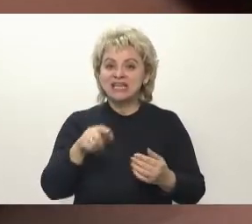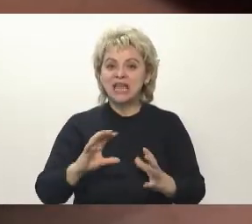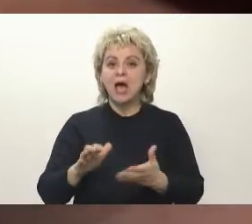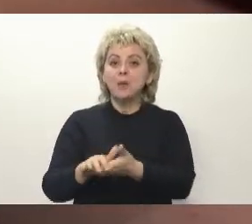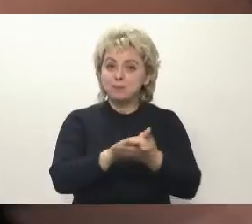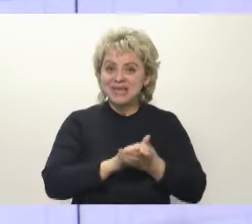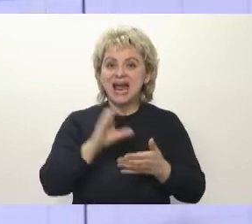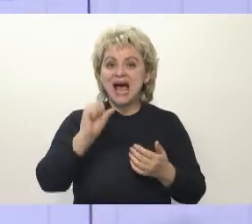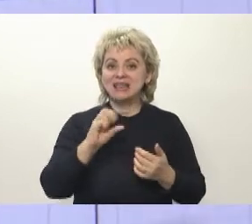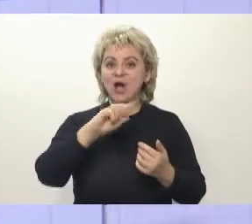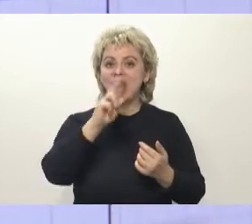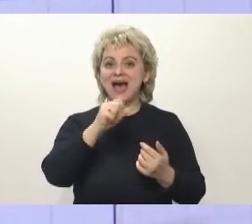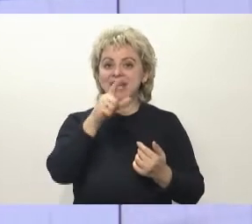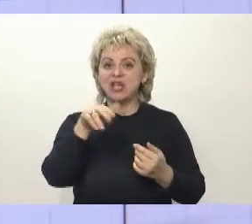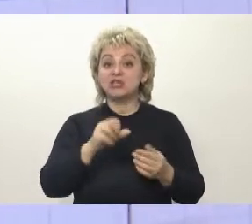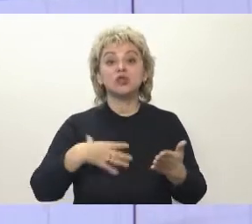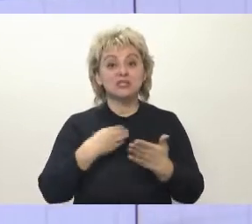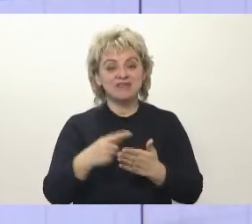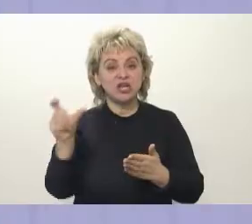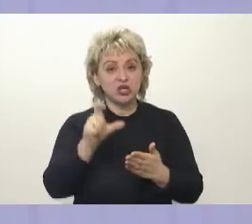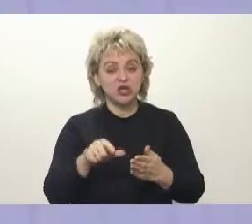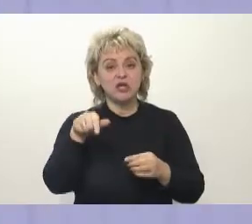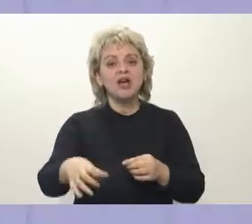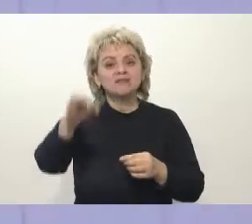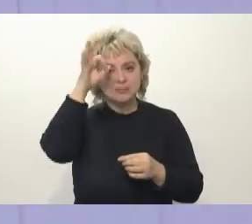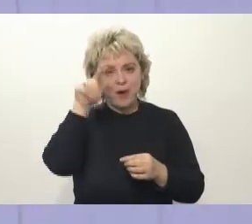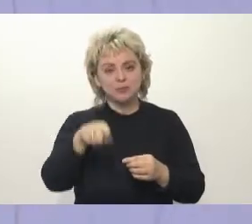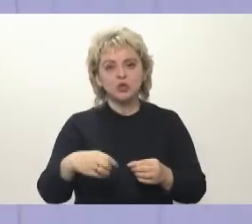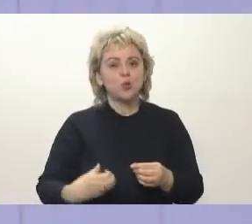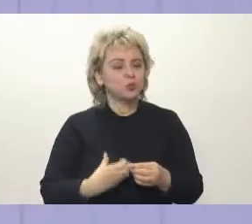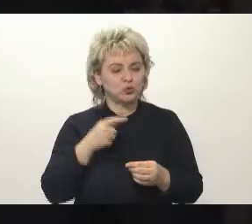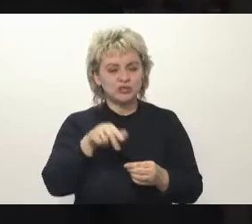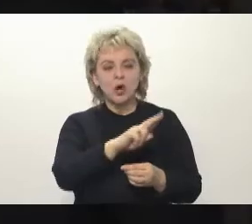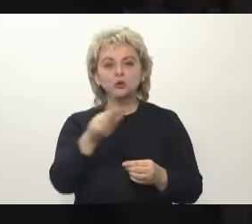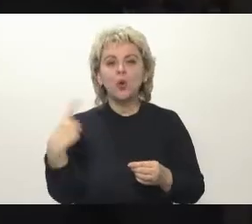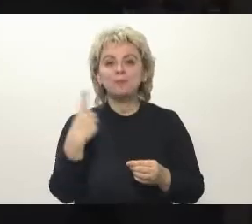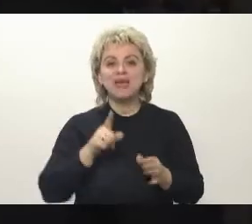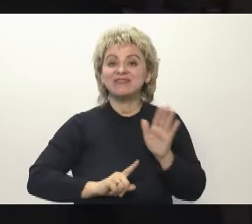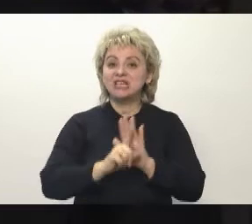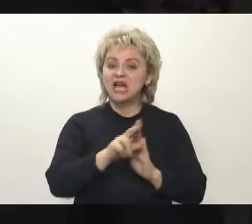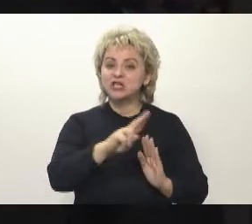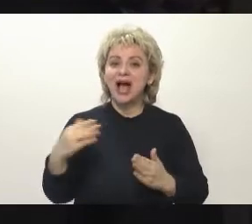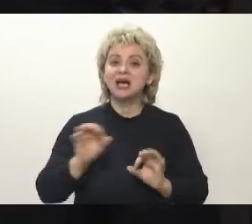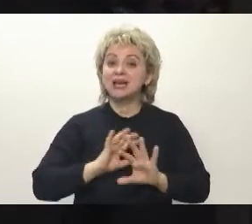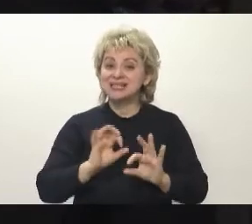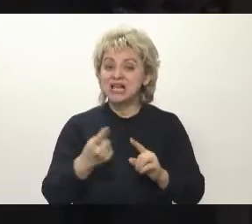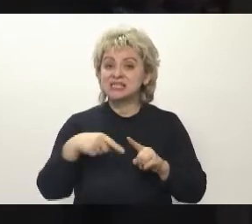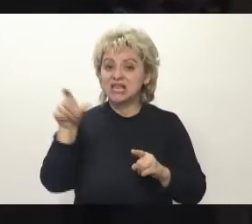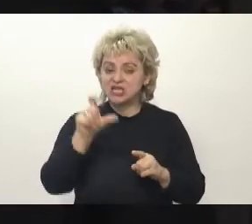Анна Каренина. Но первые свои текста и речитатив вспоминает с ужасом. Кто первый задал, как именно читать под